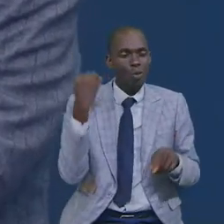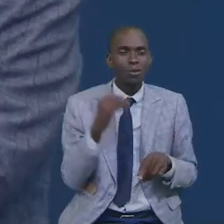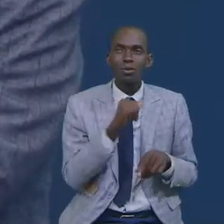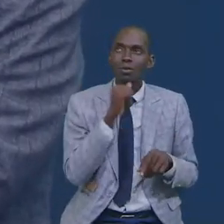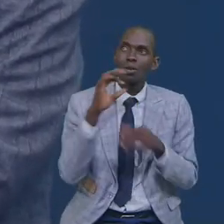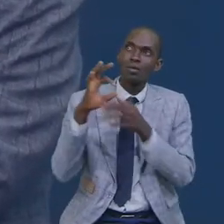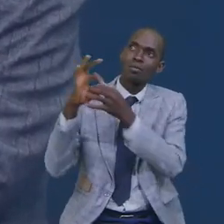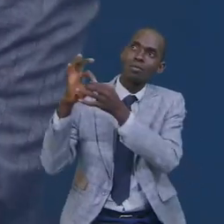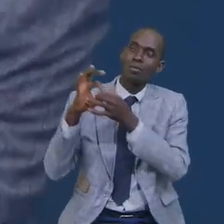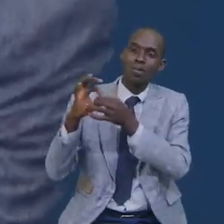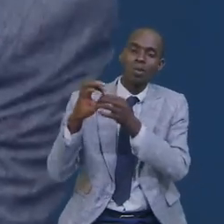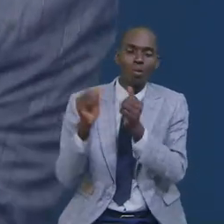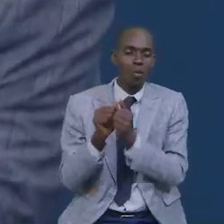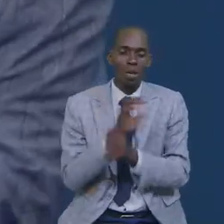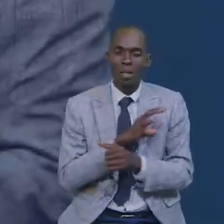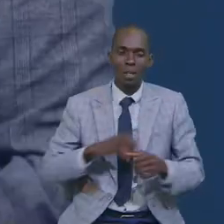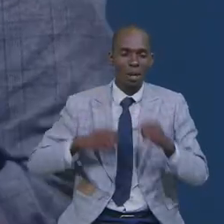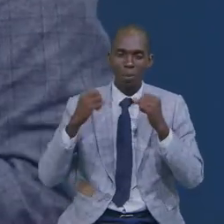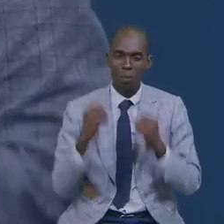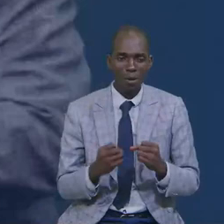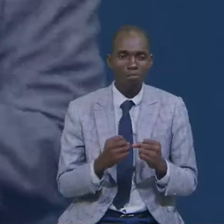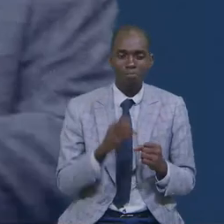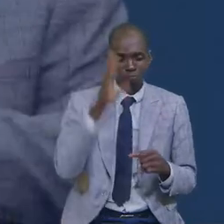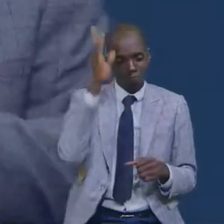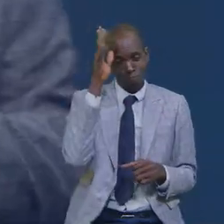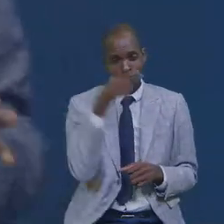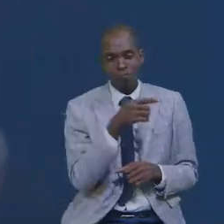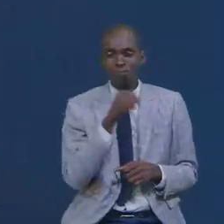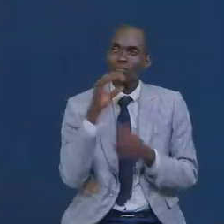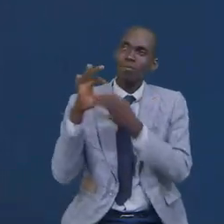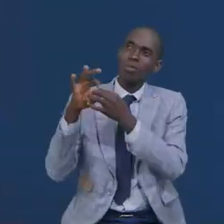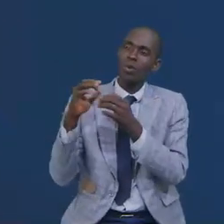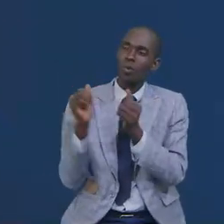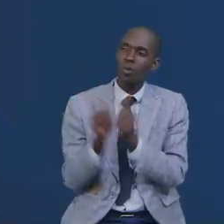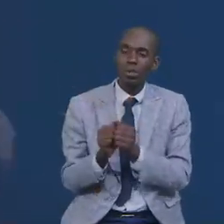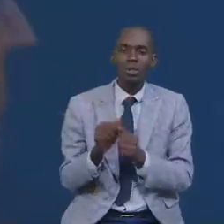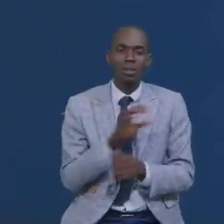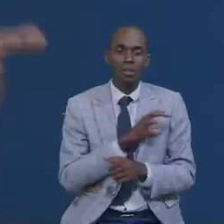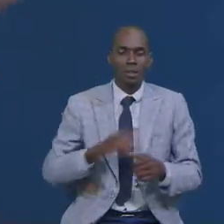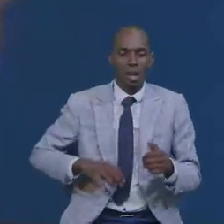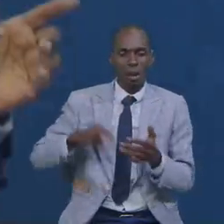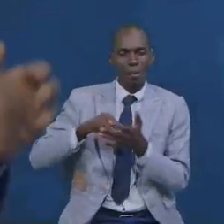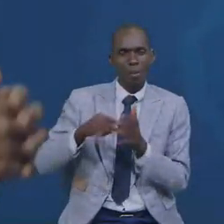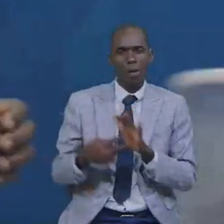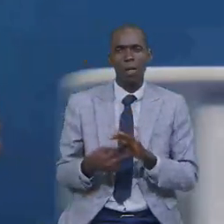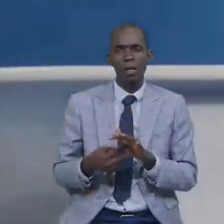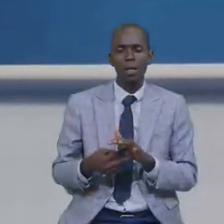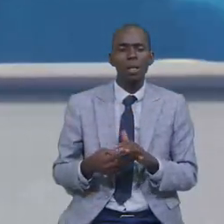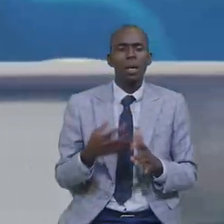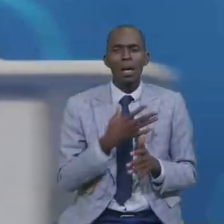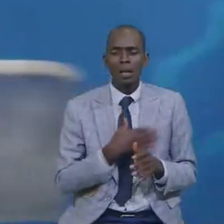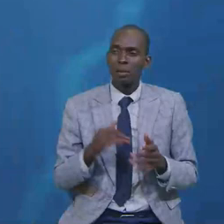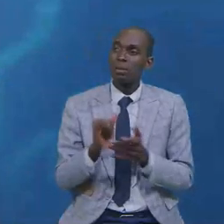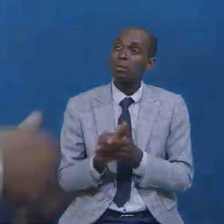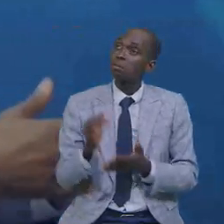il n'était pas habitué à sa puissance alors l'objectif de sa venue les gens disent ah si si